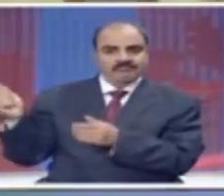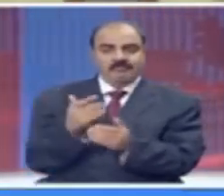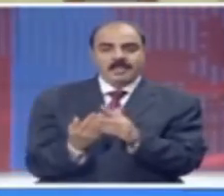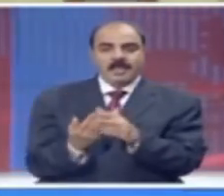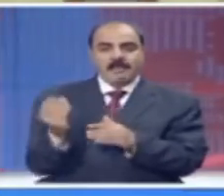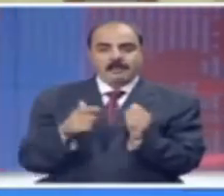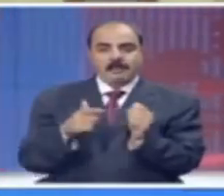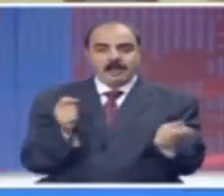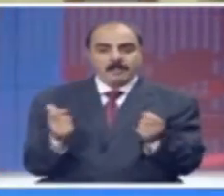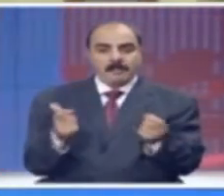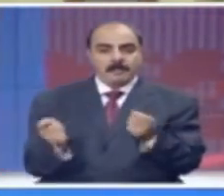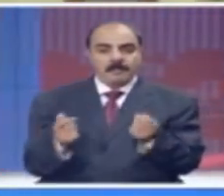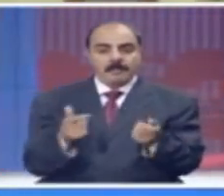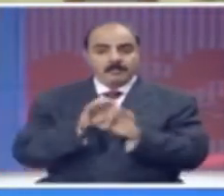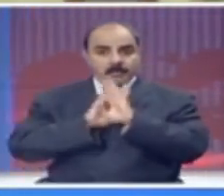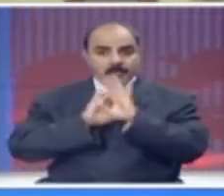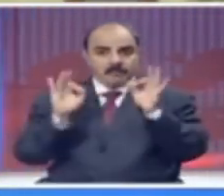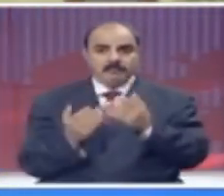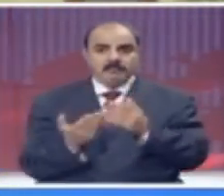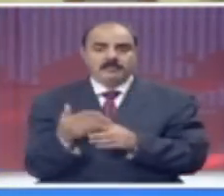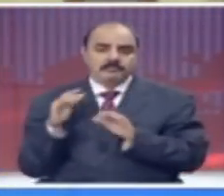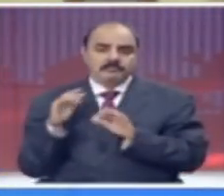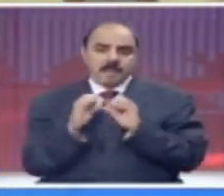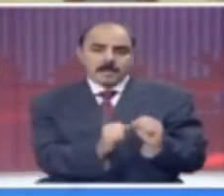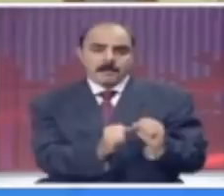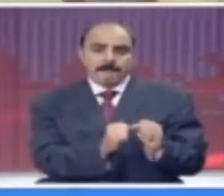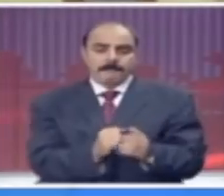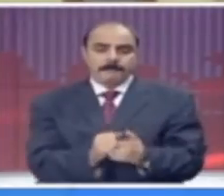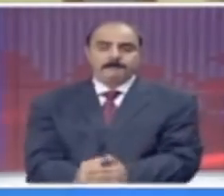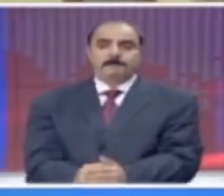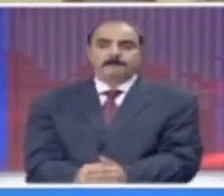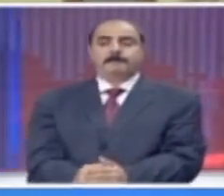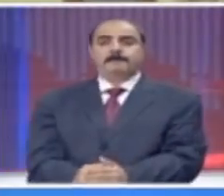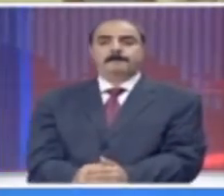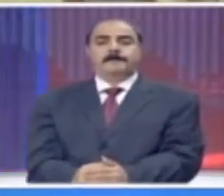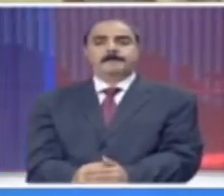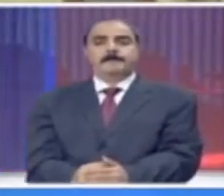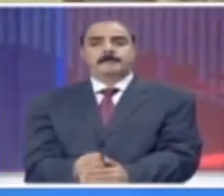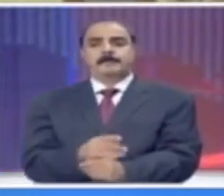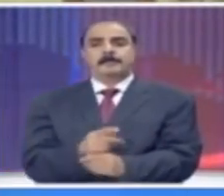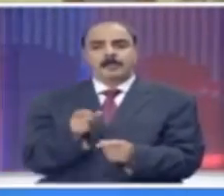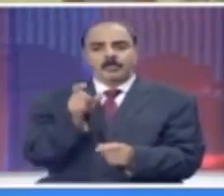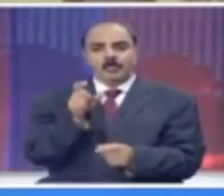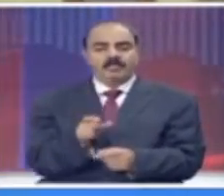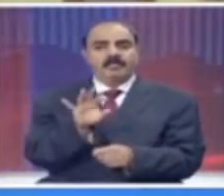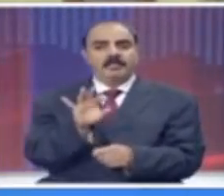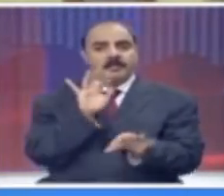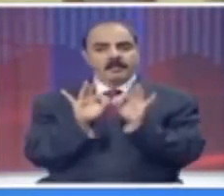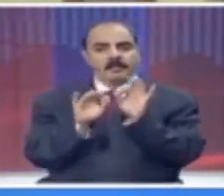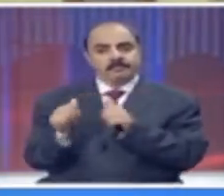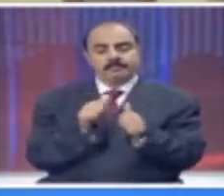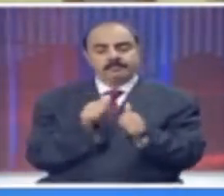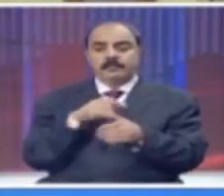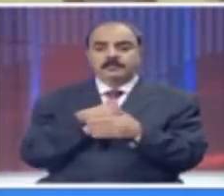بيدخل الرقم الكودي على موقع الهيئة الوطنية للانتخابات، بتظهر له الاستمارات علشان يختار الفردي والقائمة، بيطبع